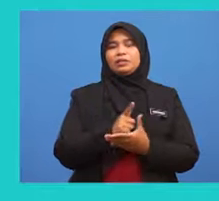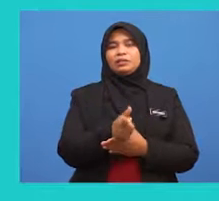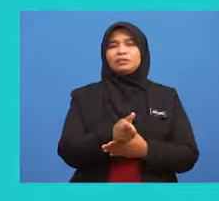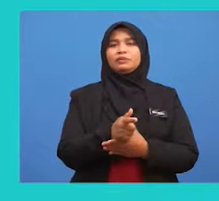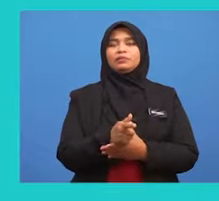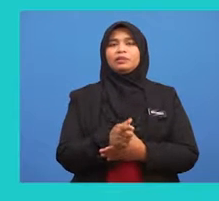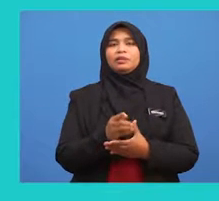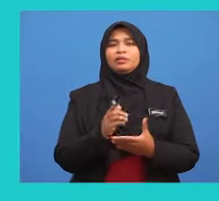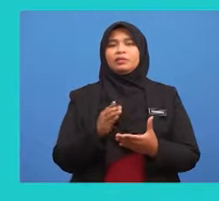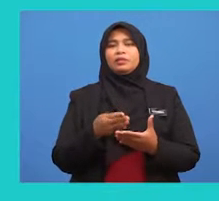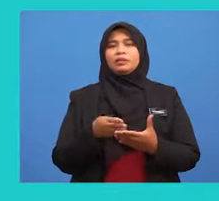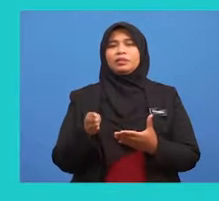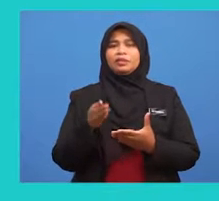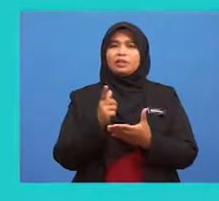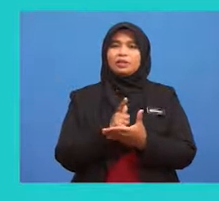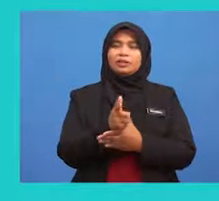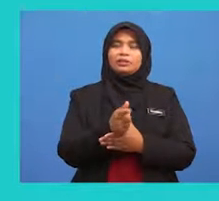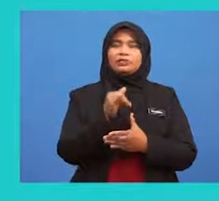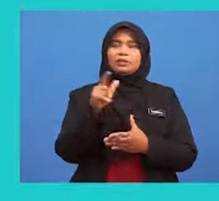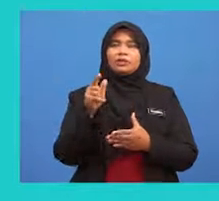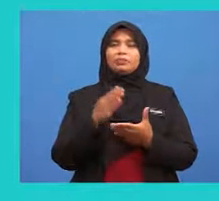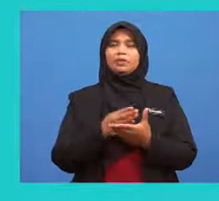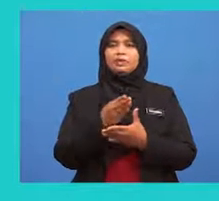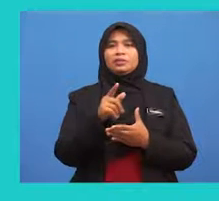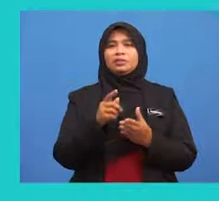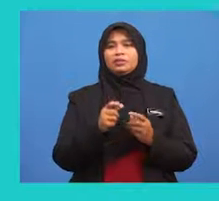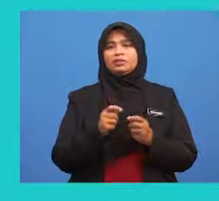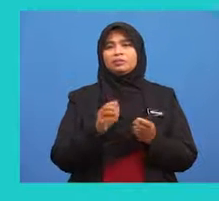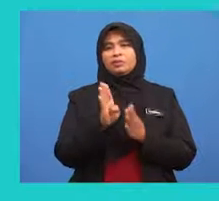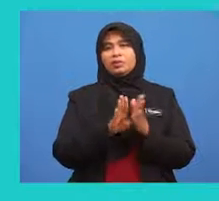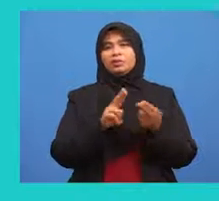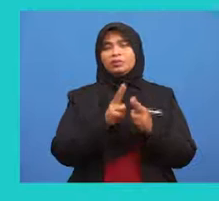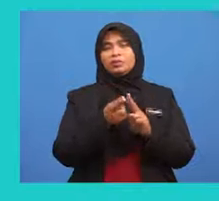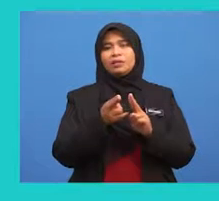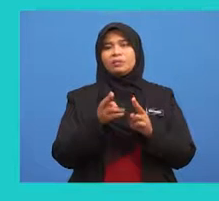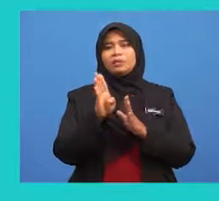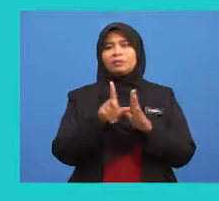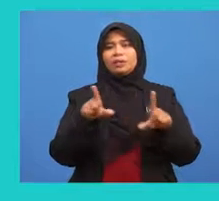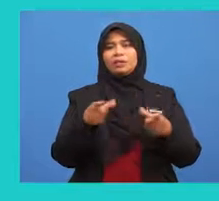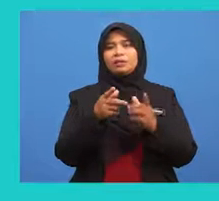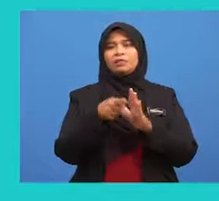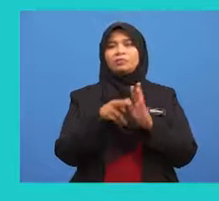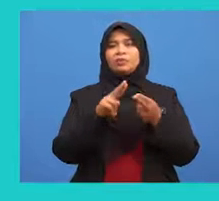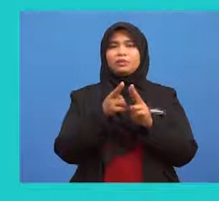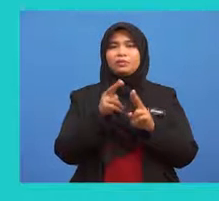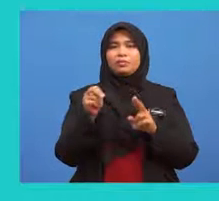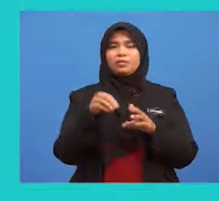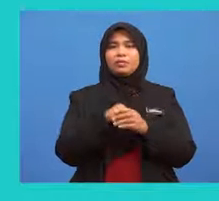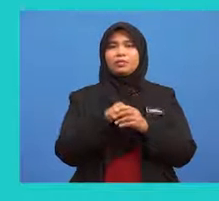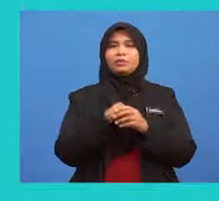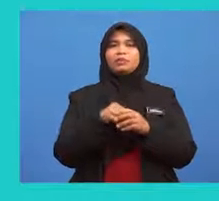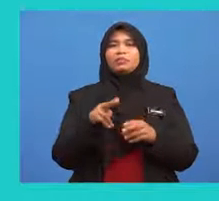langsung ialah belanja yang turut berubah apabila berlaku perubahan dalam unit pengeluaran.